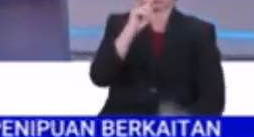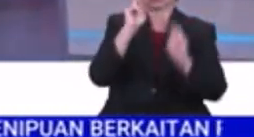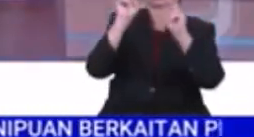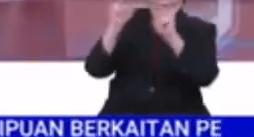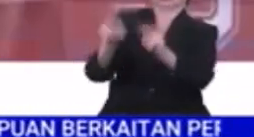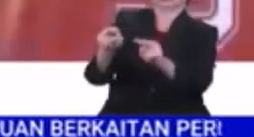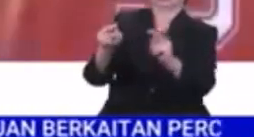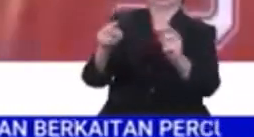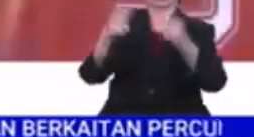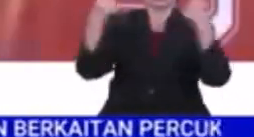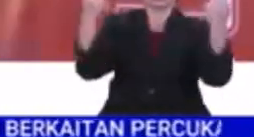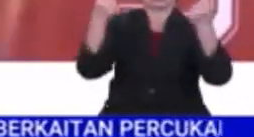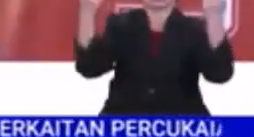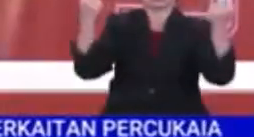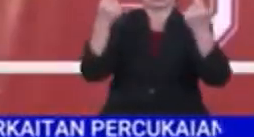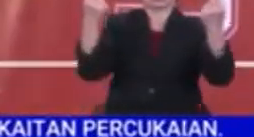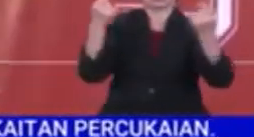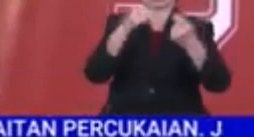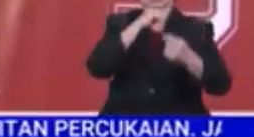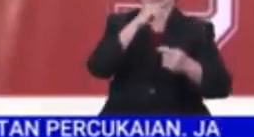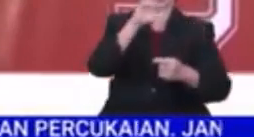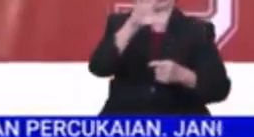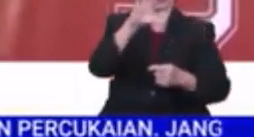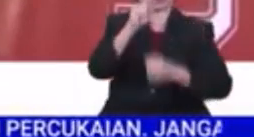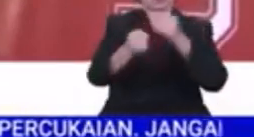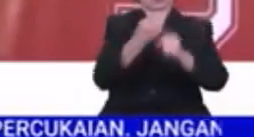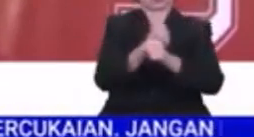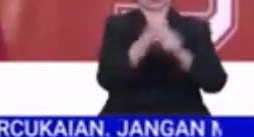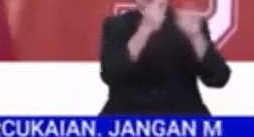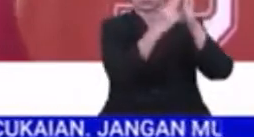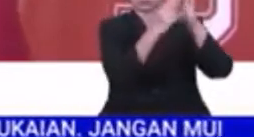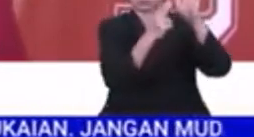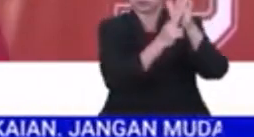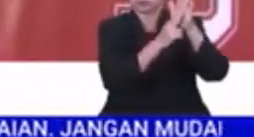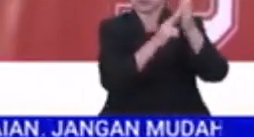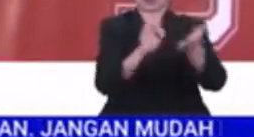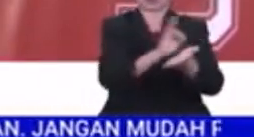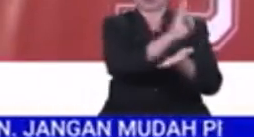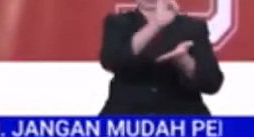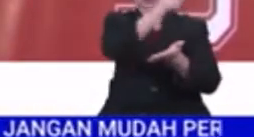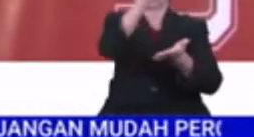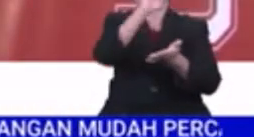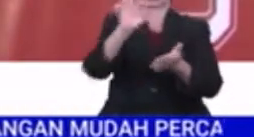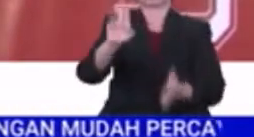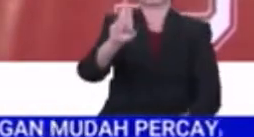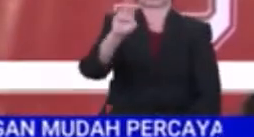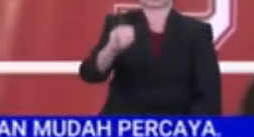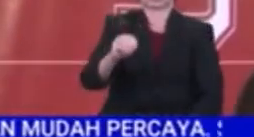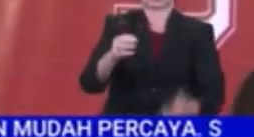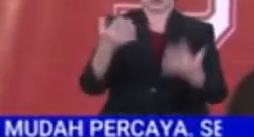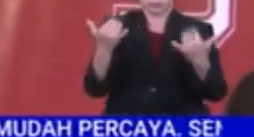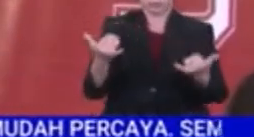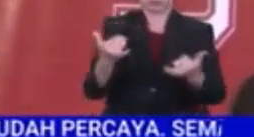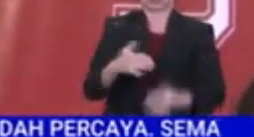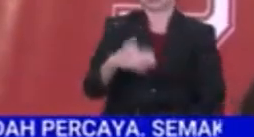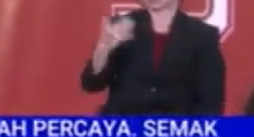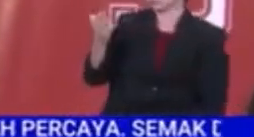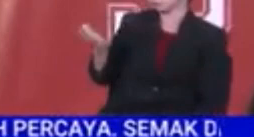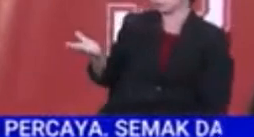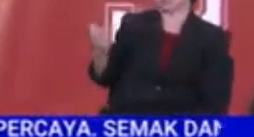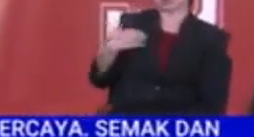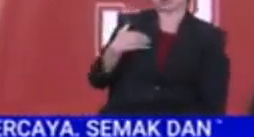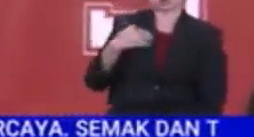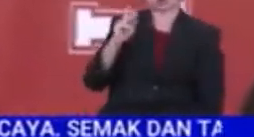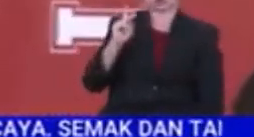menyaksikan perayaan sambutan Juli emas faculty undang-undang Yusti Malaya dan Kampung Naga Mas sekarang di sebelah saya ada